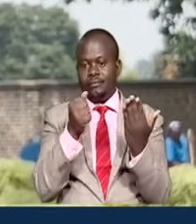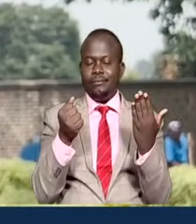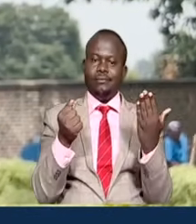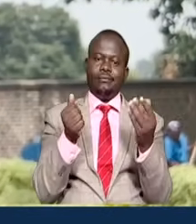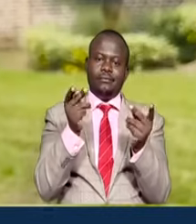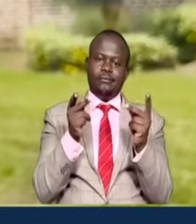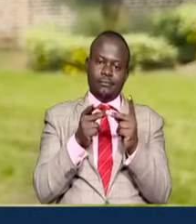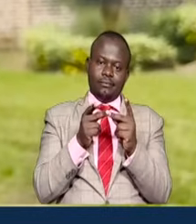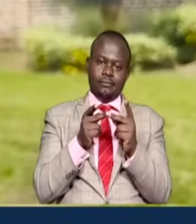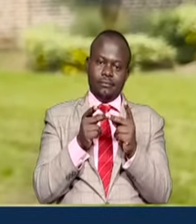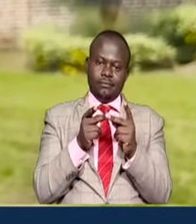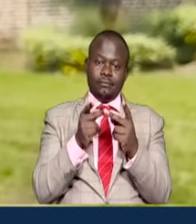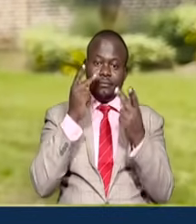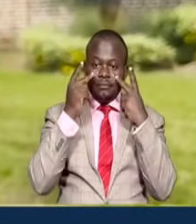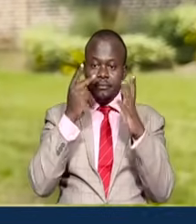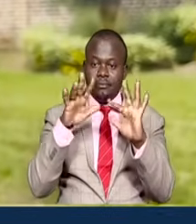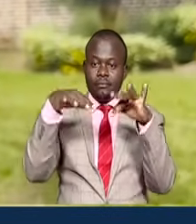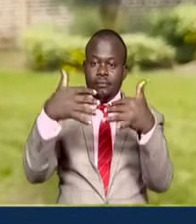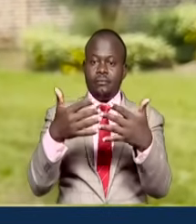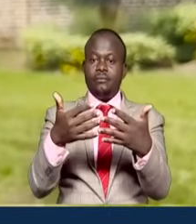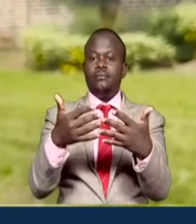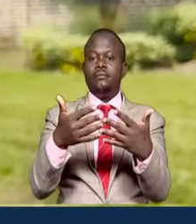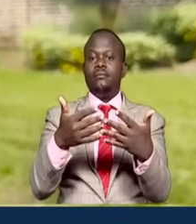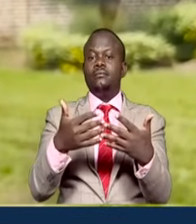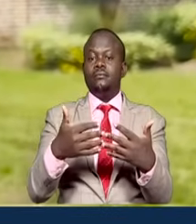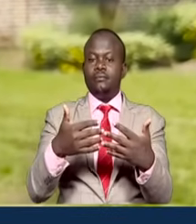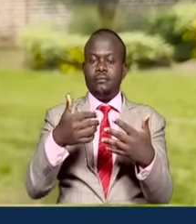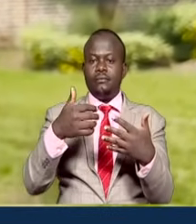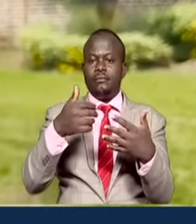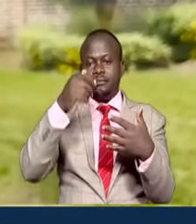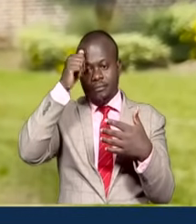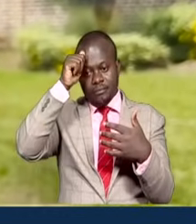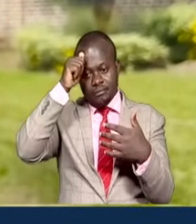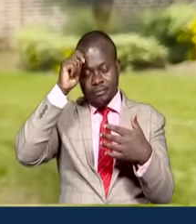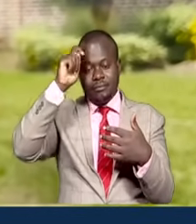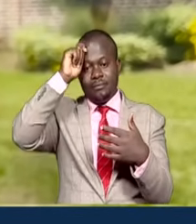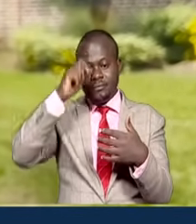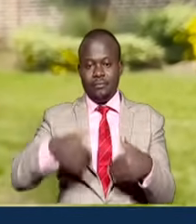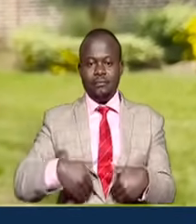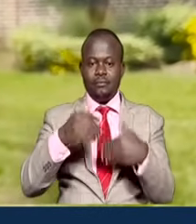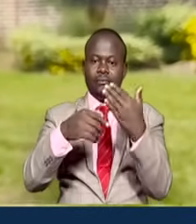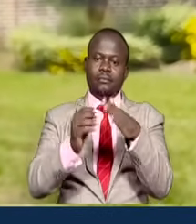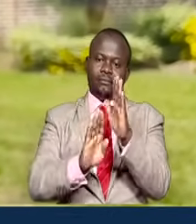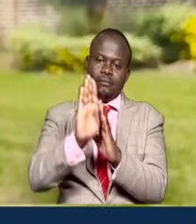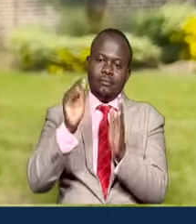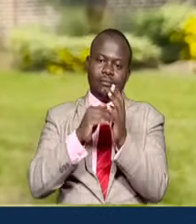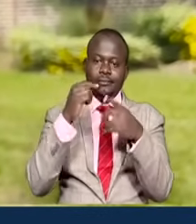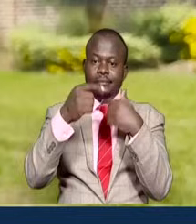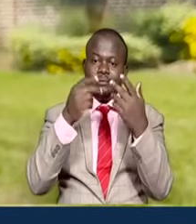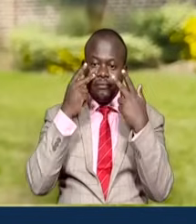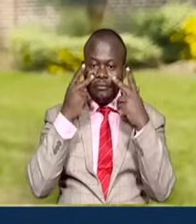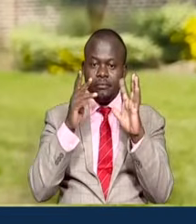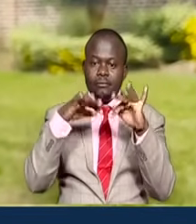aho twamenera. Bareba uburyo ki impano z'urubyiruko zatezwe imbere ndetse bakomeze kureba